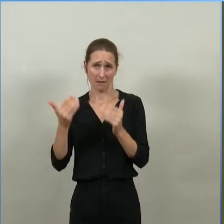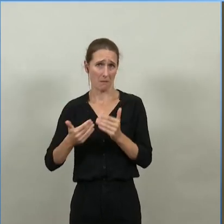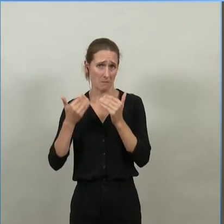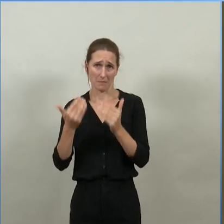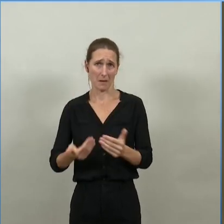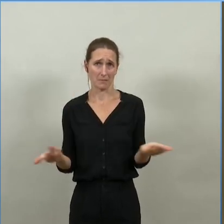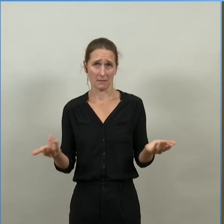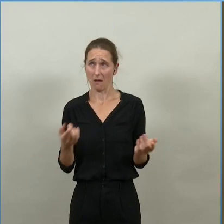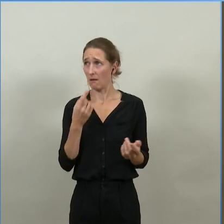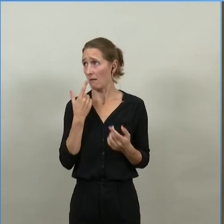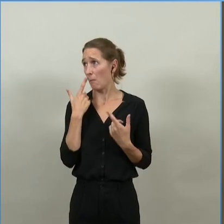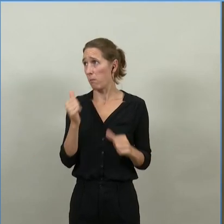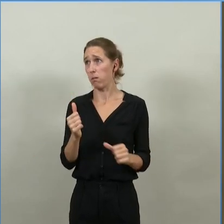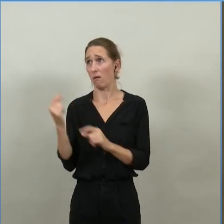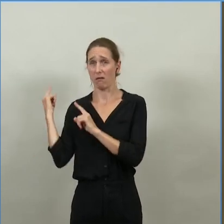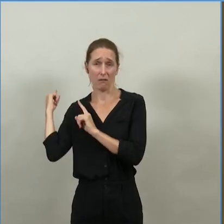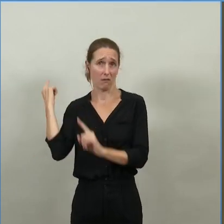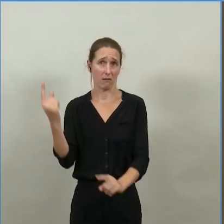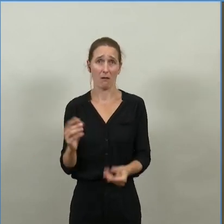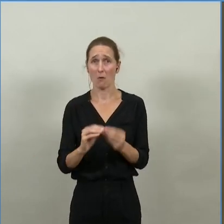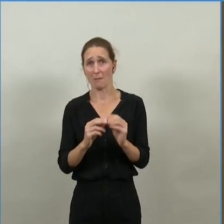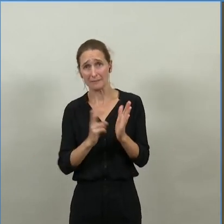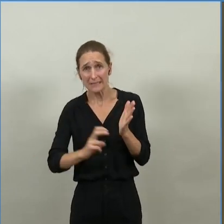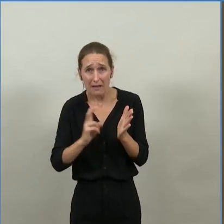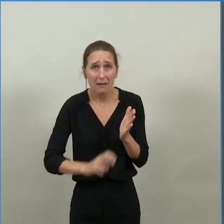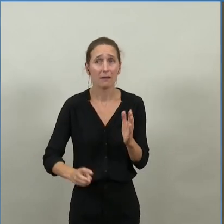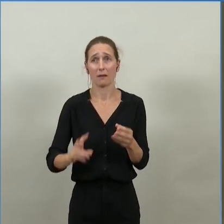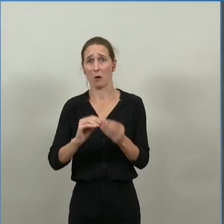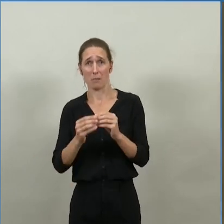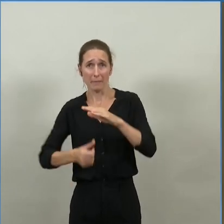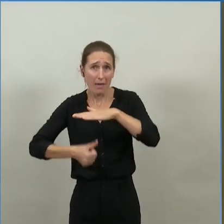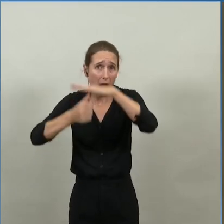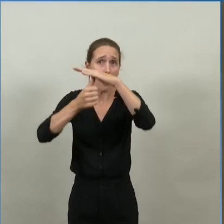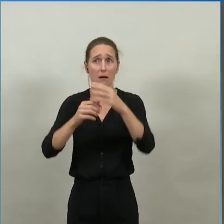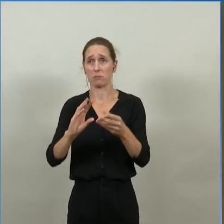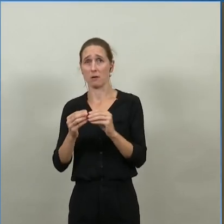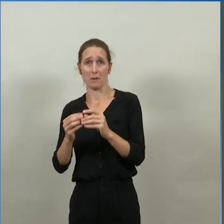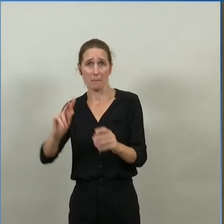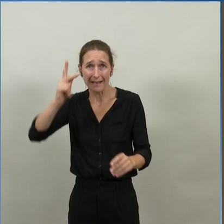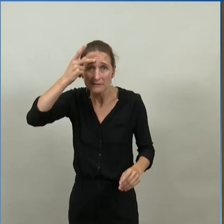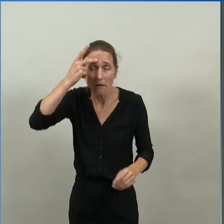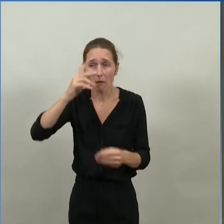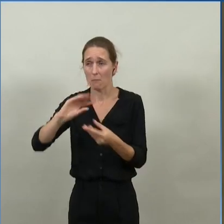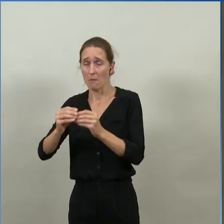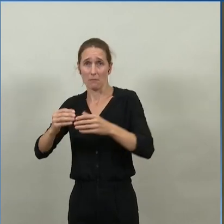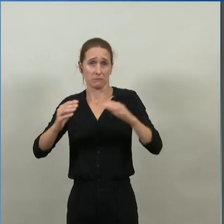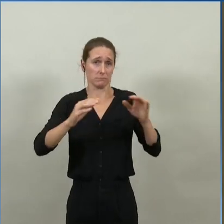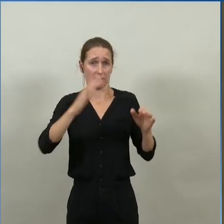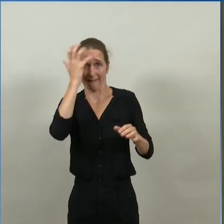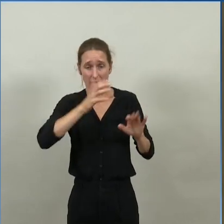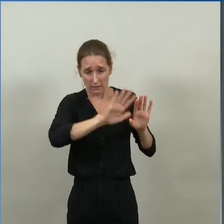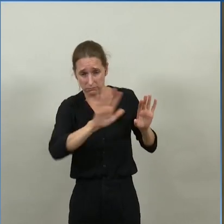je veux dire avec les problèmes syriens avec les problèmes irakiens avec le problèm pakistanaisc le problèmes maghrébin